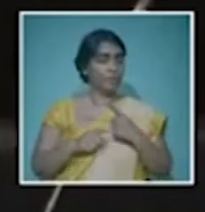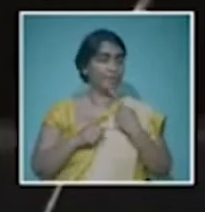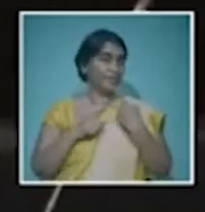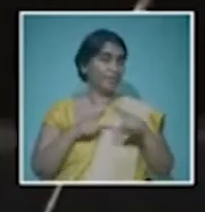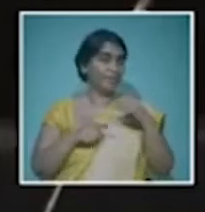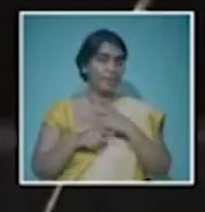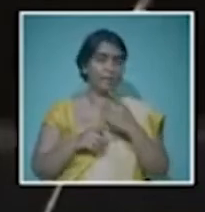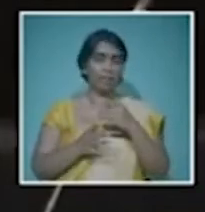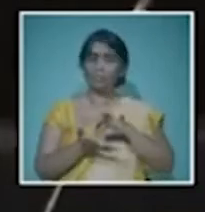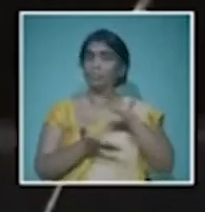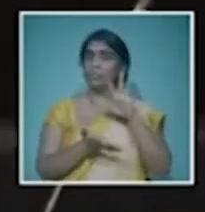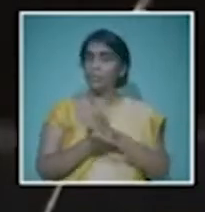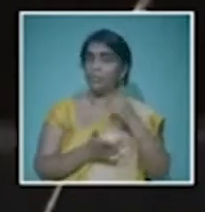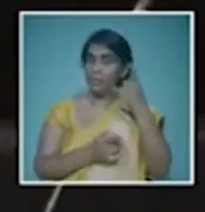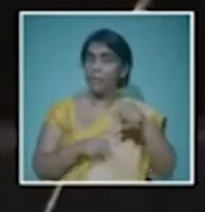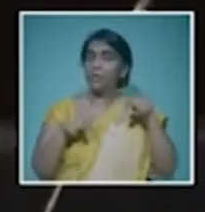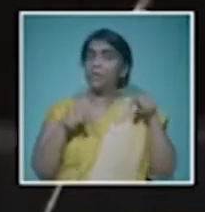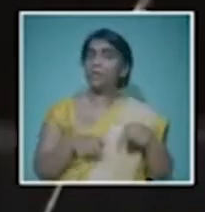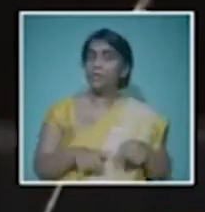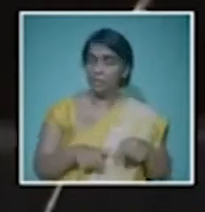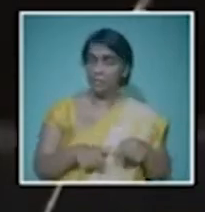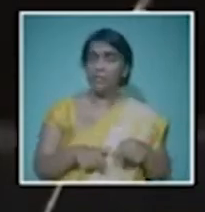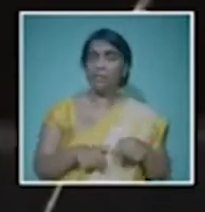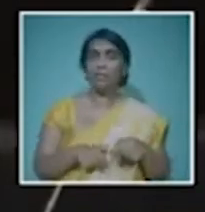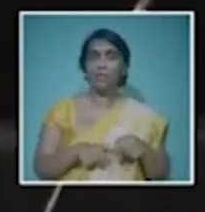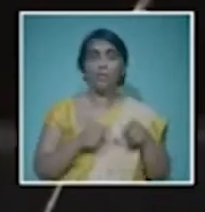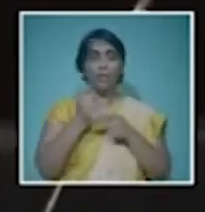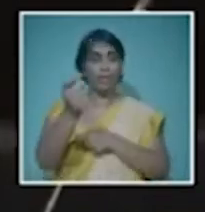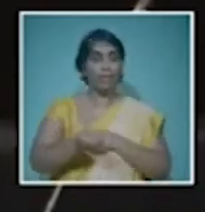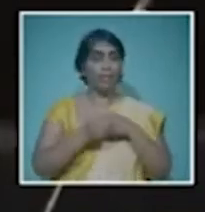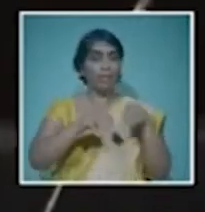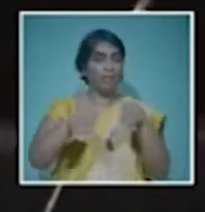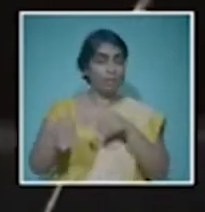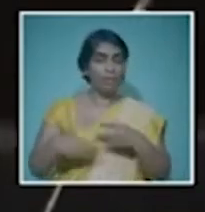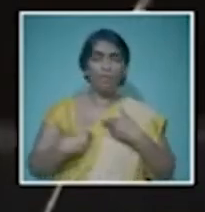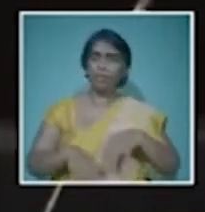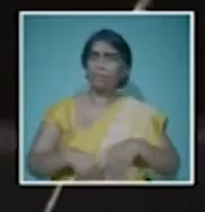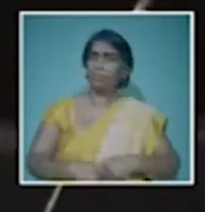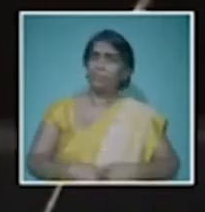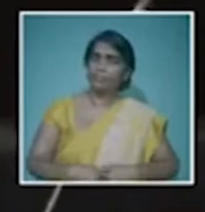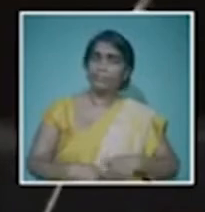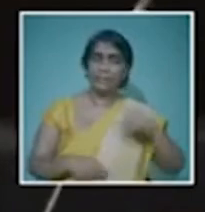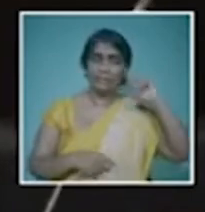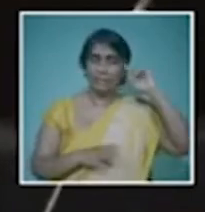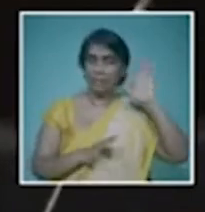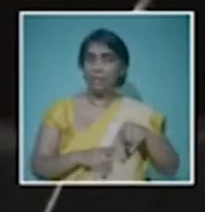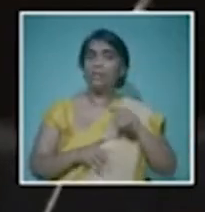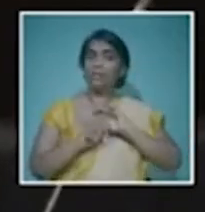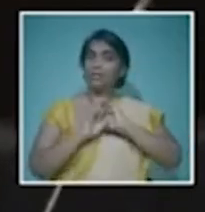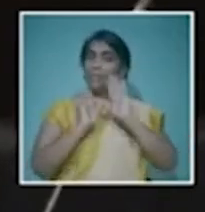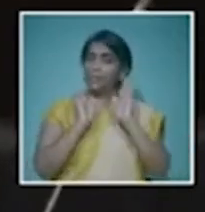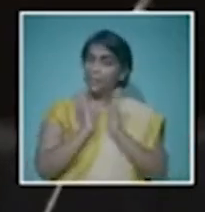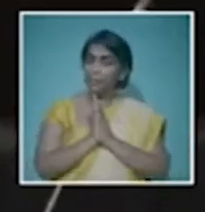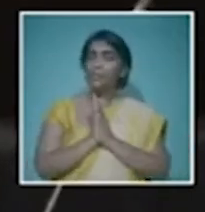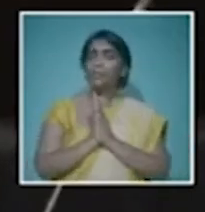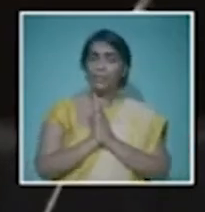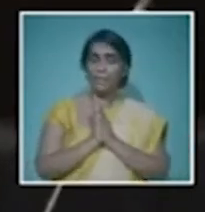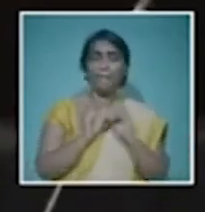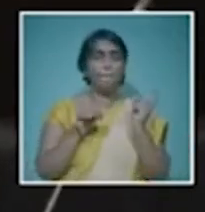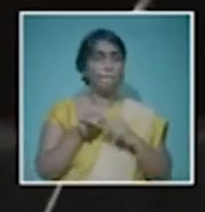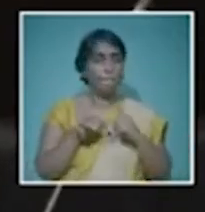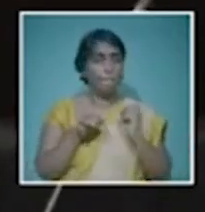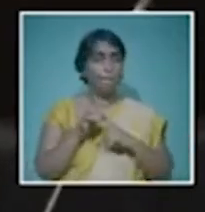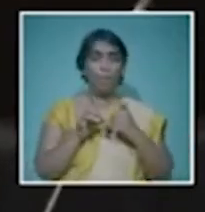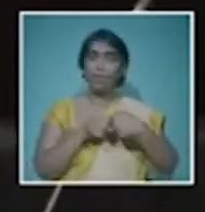பஞ்சத்துக்கு வந்து விவசாயிகள் கூட இன்று பசியிலும் பட்டினியிலும் வாழுகின்ற ஒரு துர்ப்பாக்கி நிலை. இவ்வாறு எல்லா கஷ்டத்துக்கும் ஒரு அடிப்படை காரணமாக